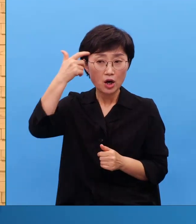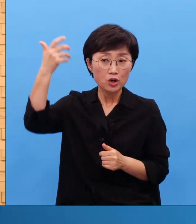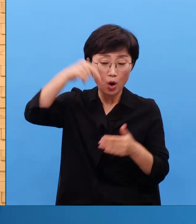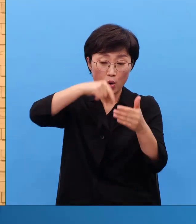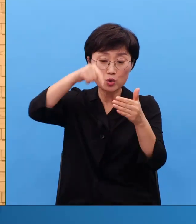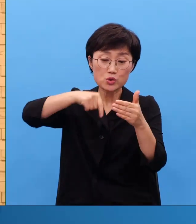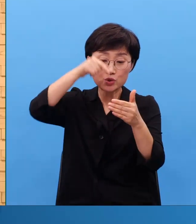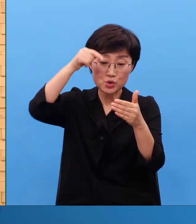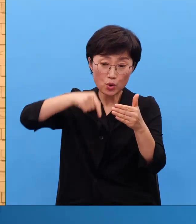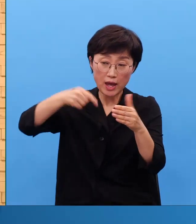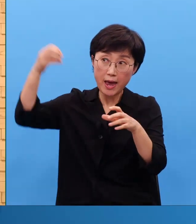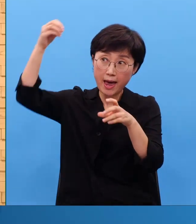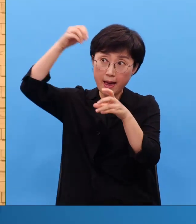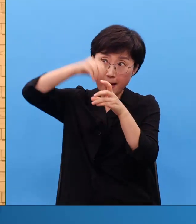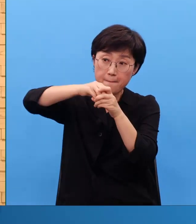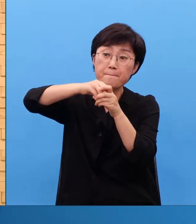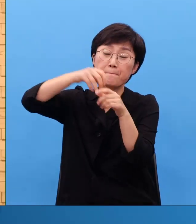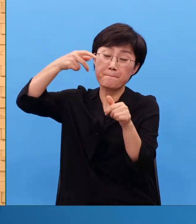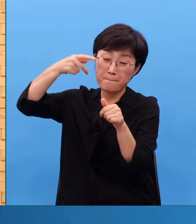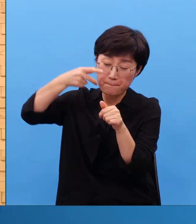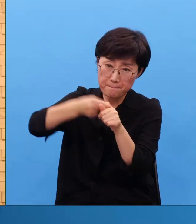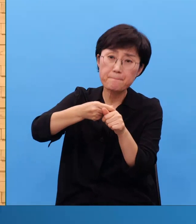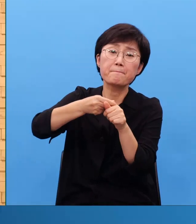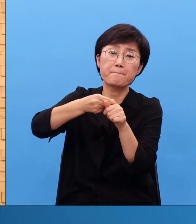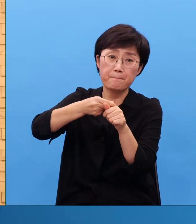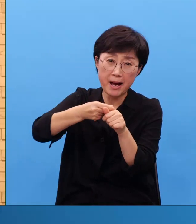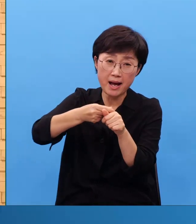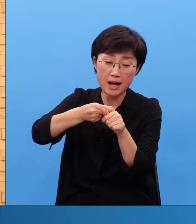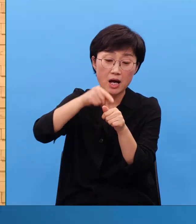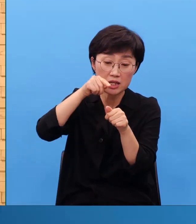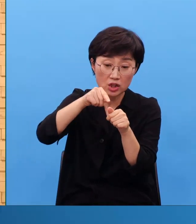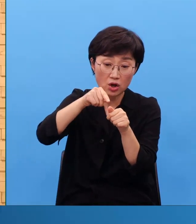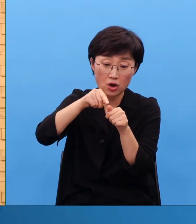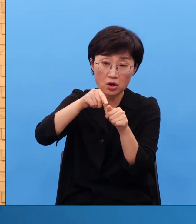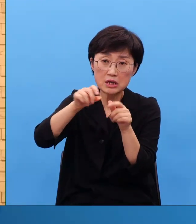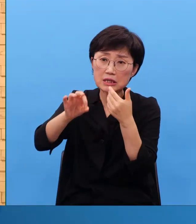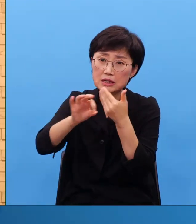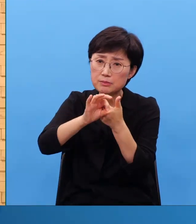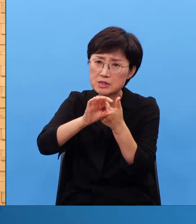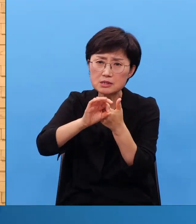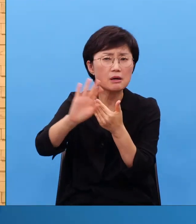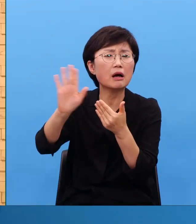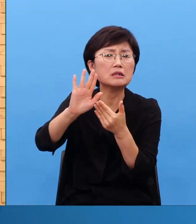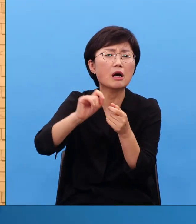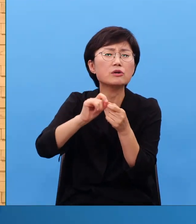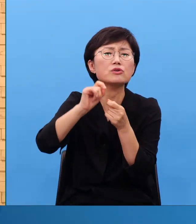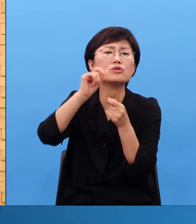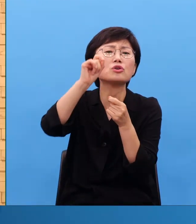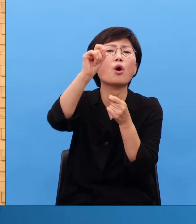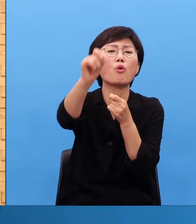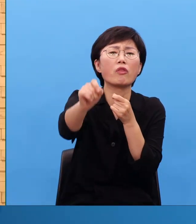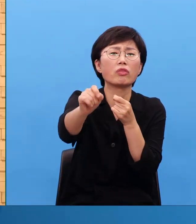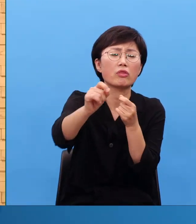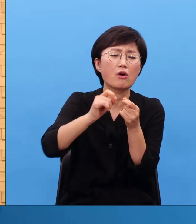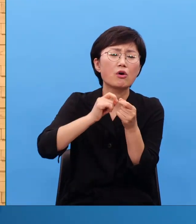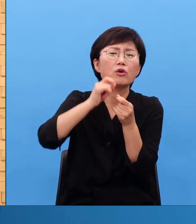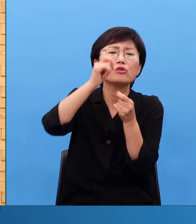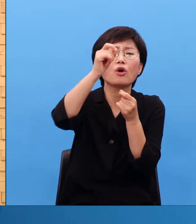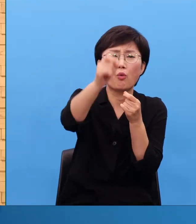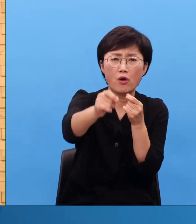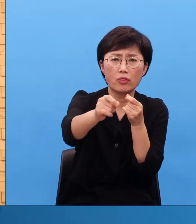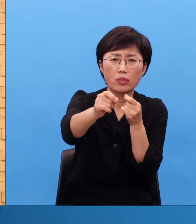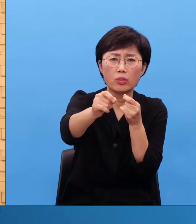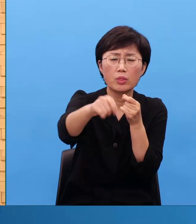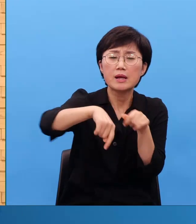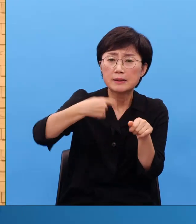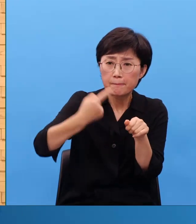연결되는데 지옥이냐 보좌냐 하고 연결돼요. It connects to eternity, which is hell or heaven, and it determines everything. 인생이 이만큼